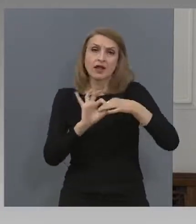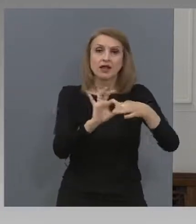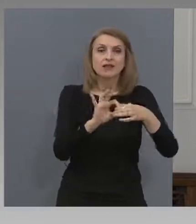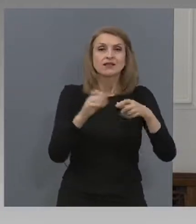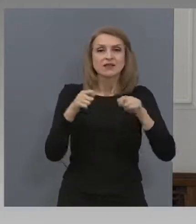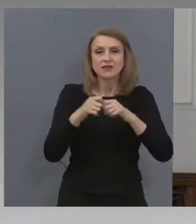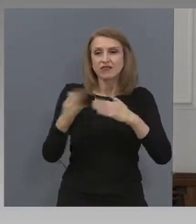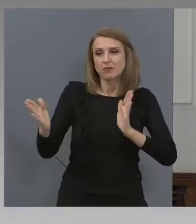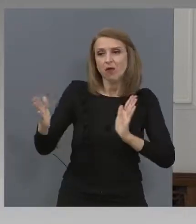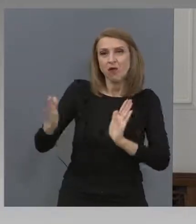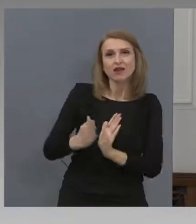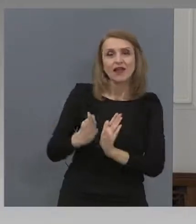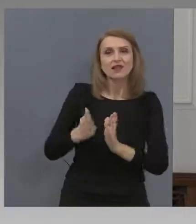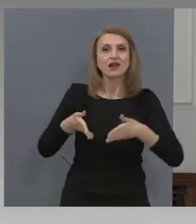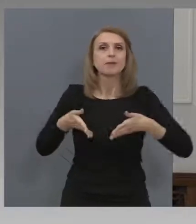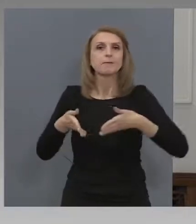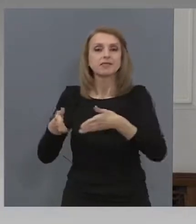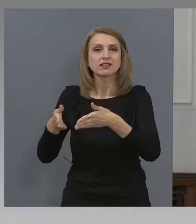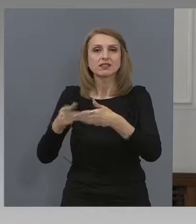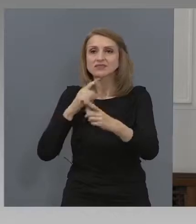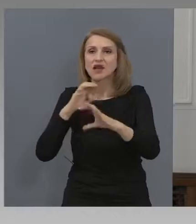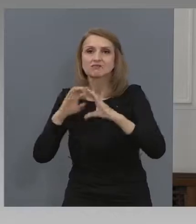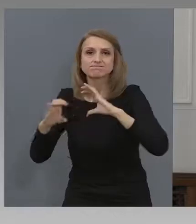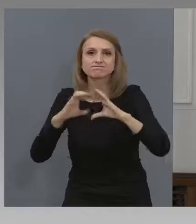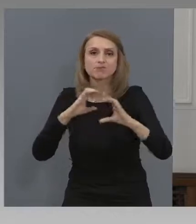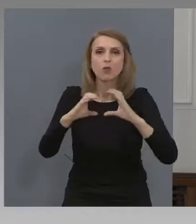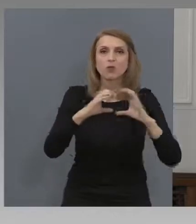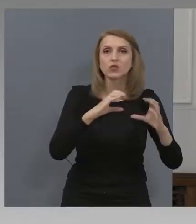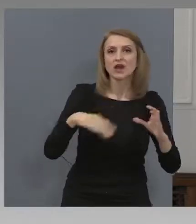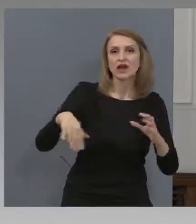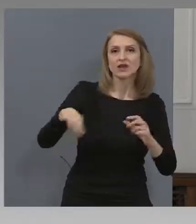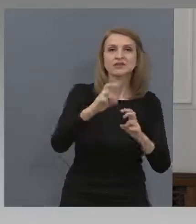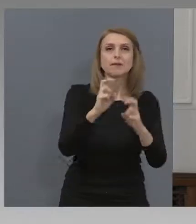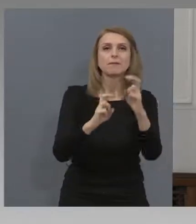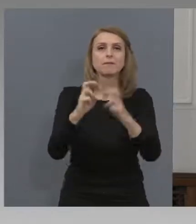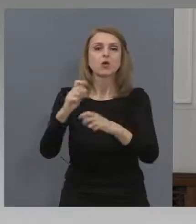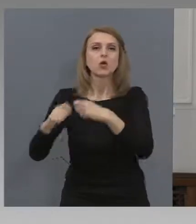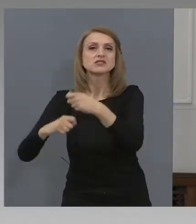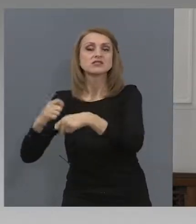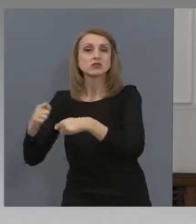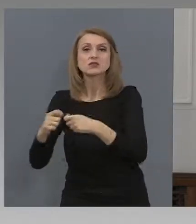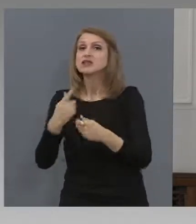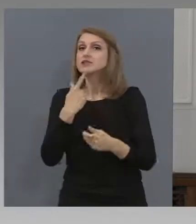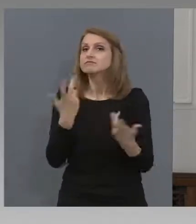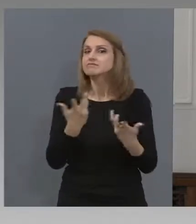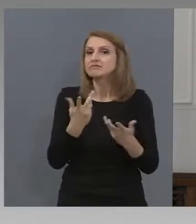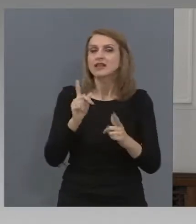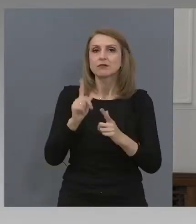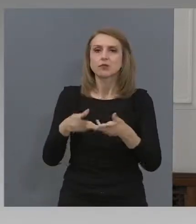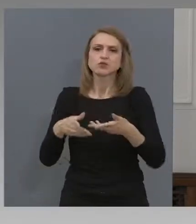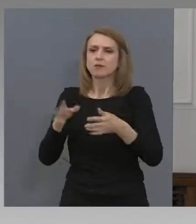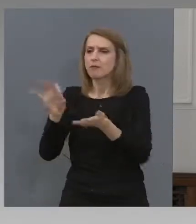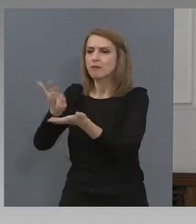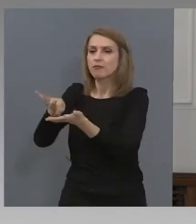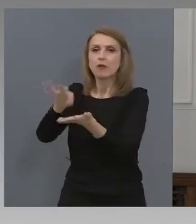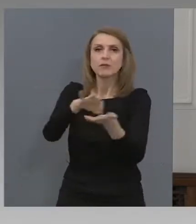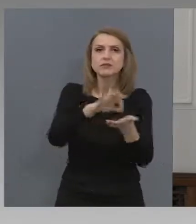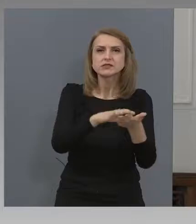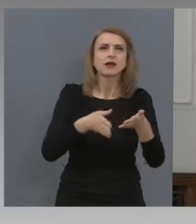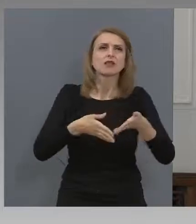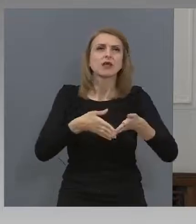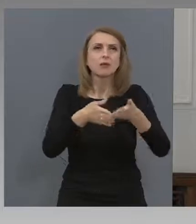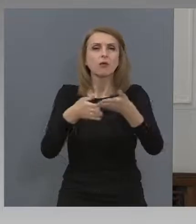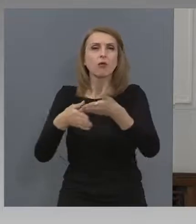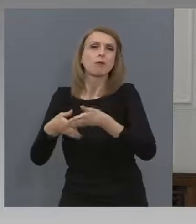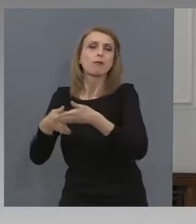скъсим пътя на комуникация, за да можем по места да помогнем на